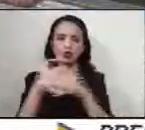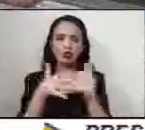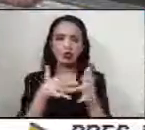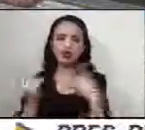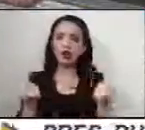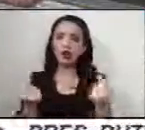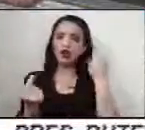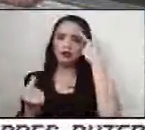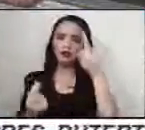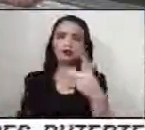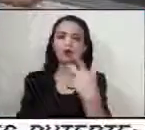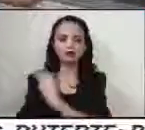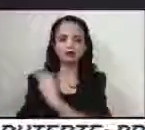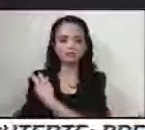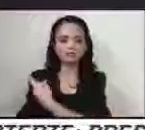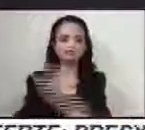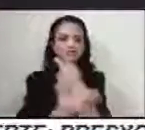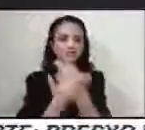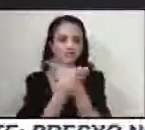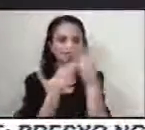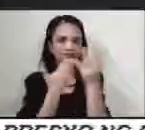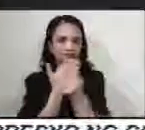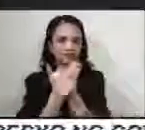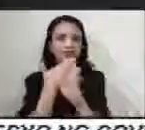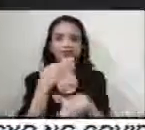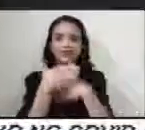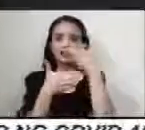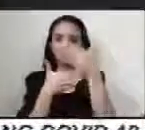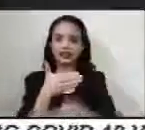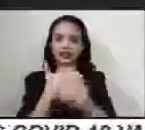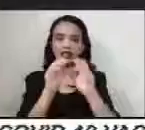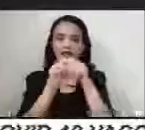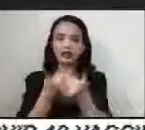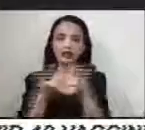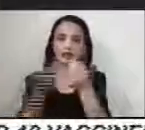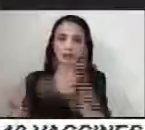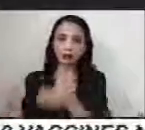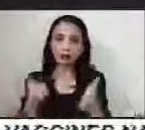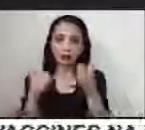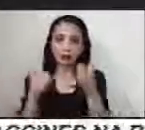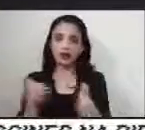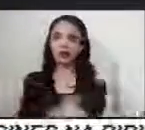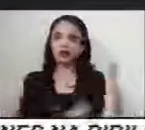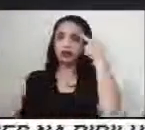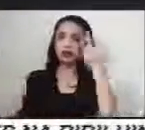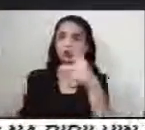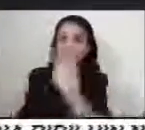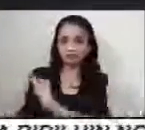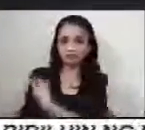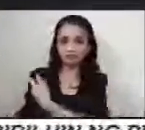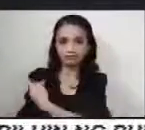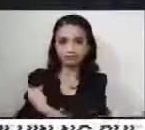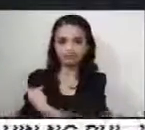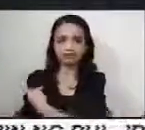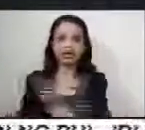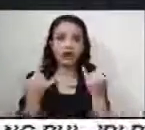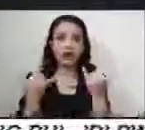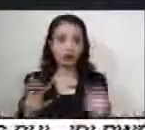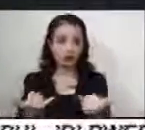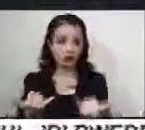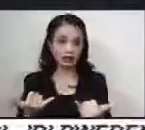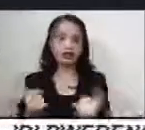Viral sa social media ang istorya ng 8 taong gulang na bata mula sa Davao City na bumili ng online games